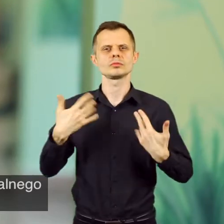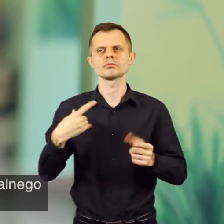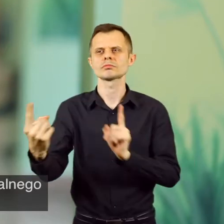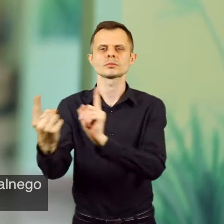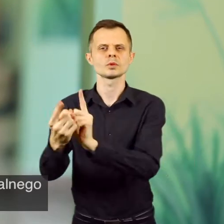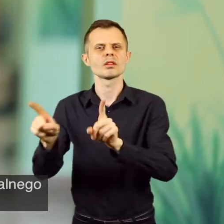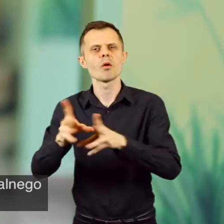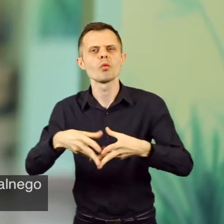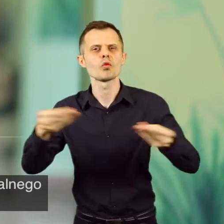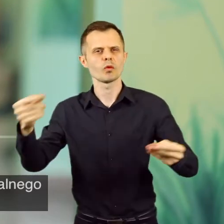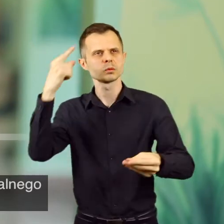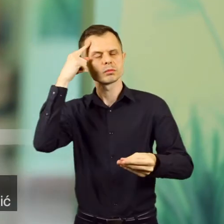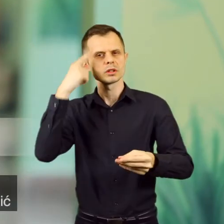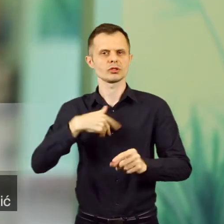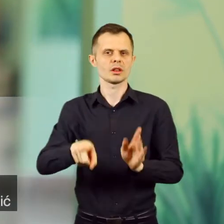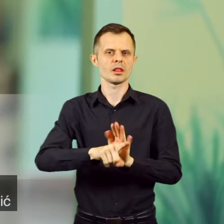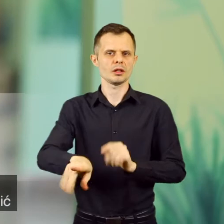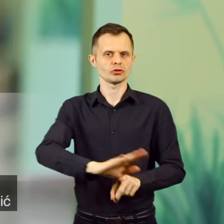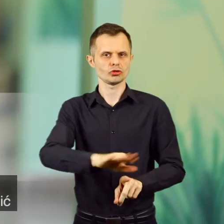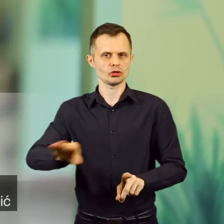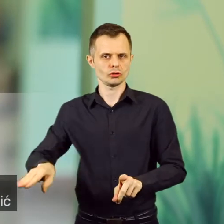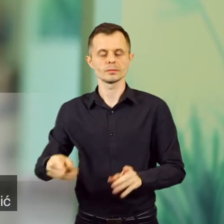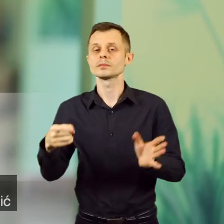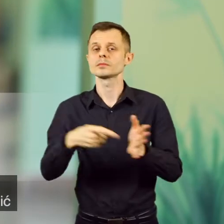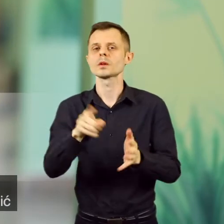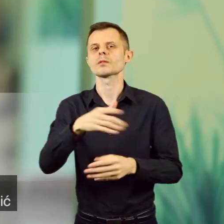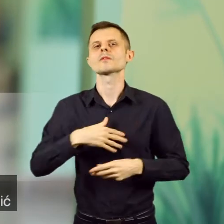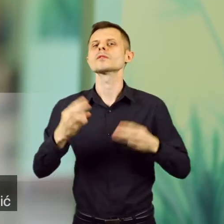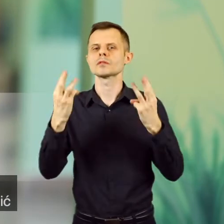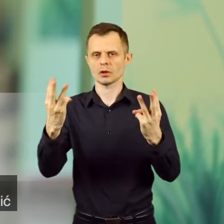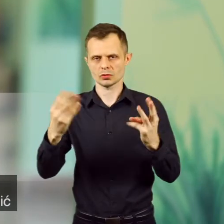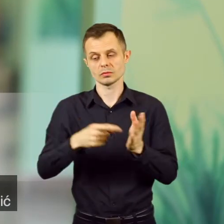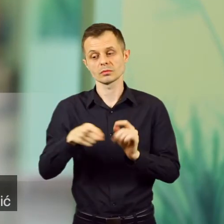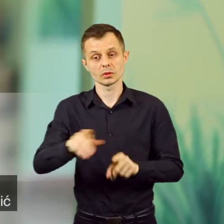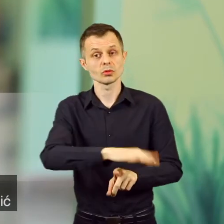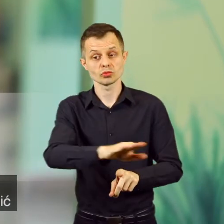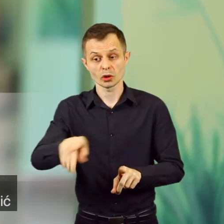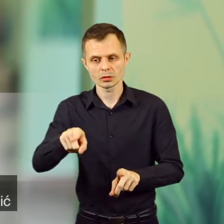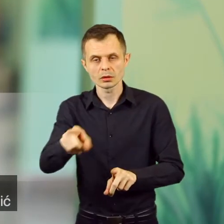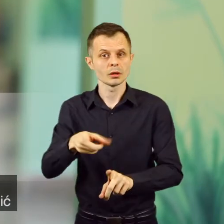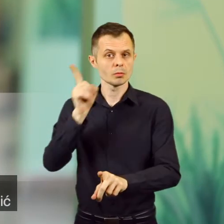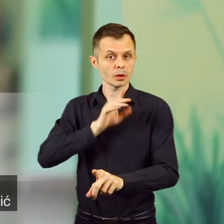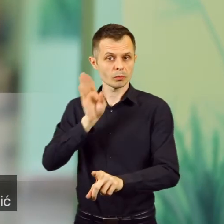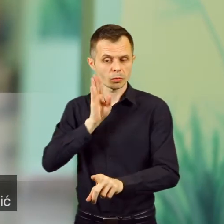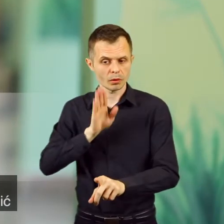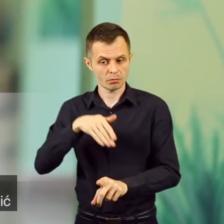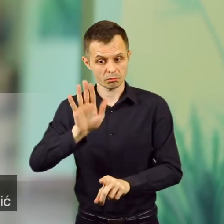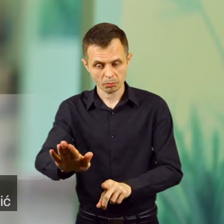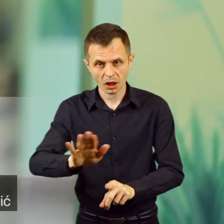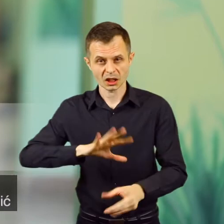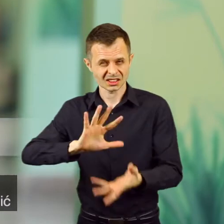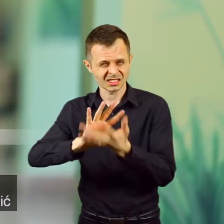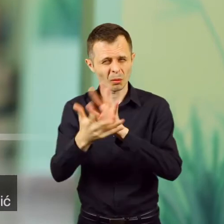rozwoju intelektualnego dzieci. Dlatego też ważne jest, żeby takie dzieci z podejrzeniem centralnego